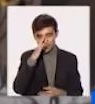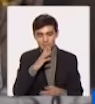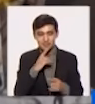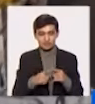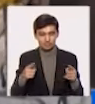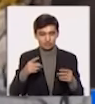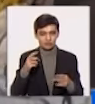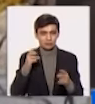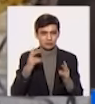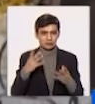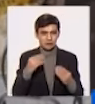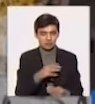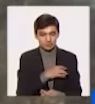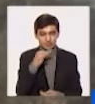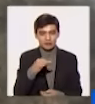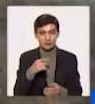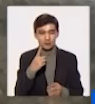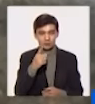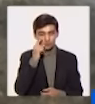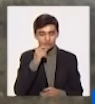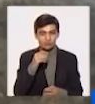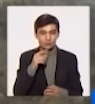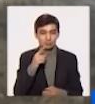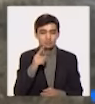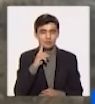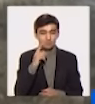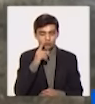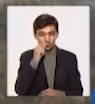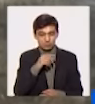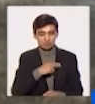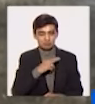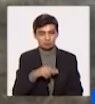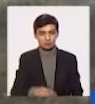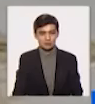еді. Жантұрыш көлік жағдайдан тағы бір ересек азамат қаза тапты.